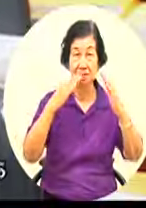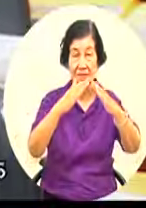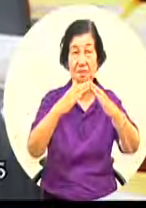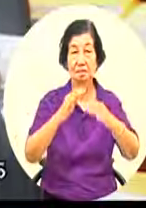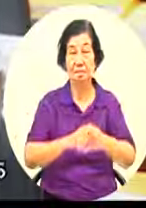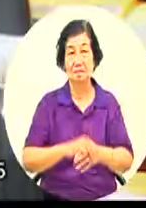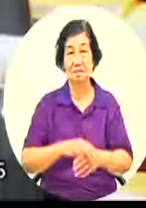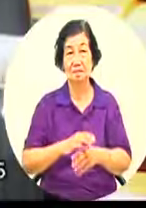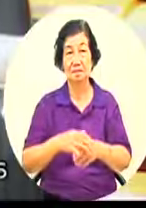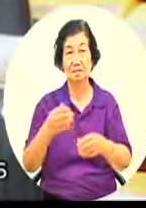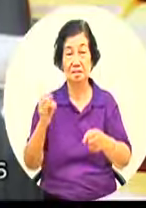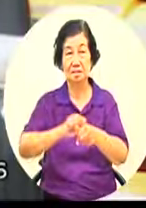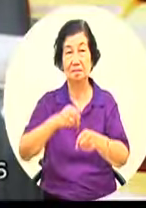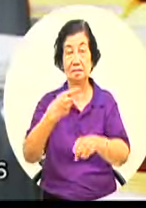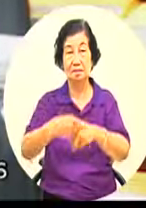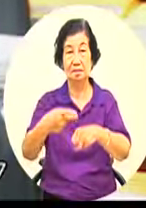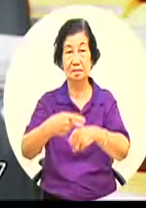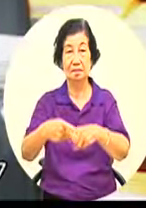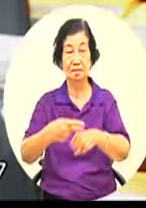在两分钟。